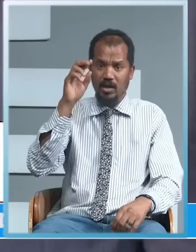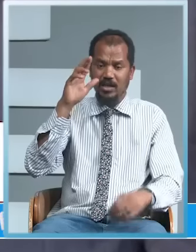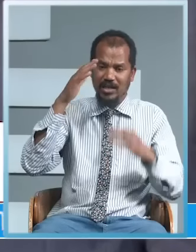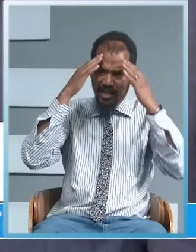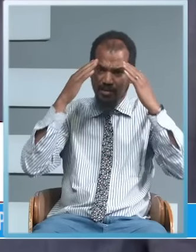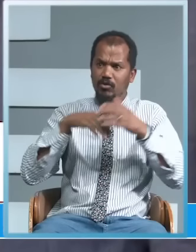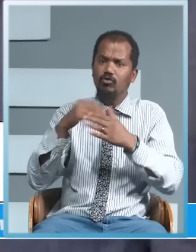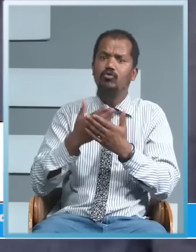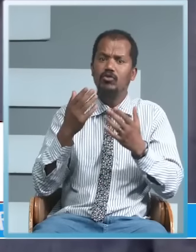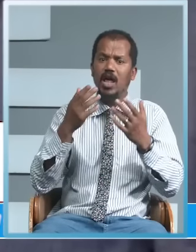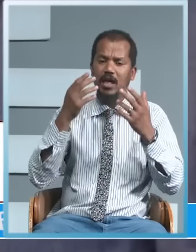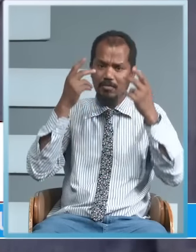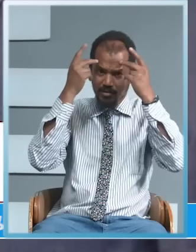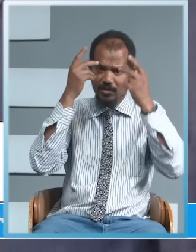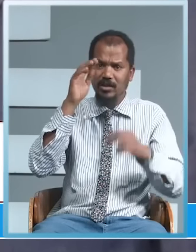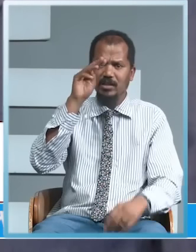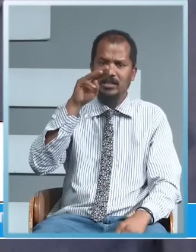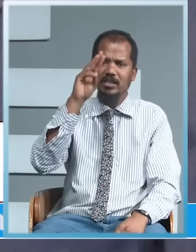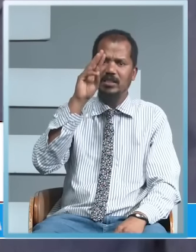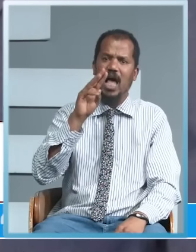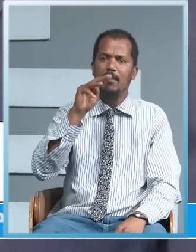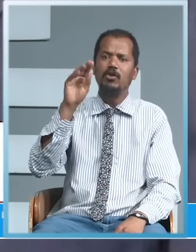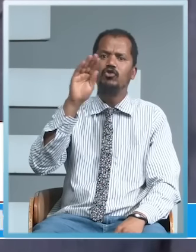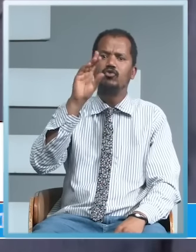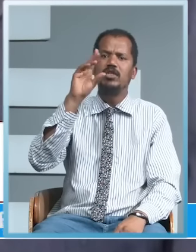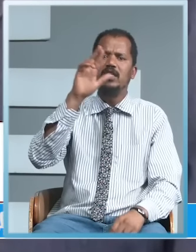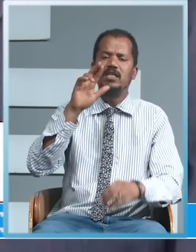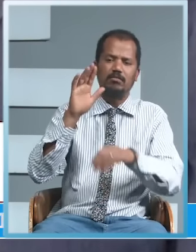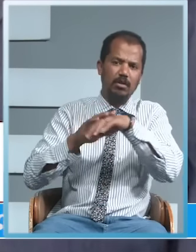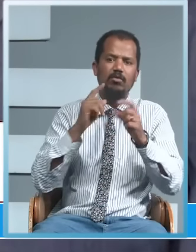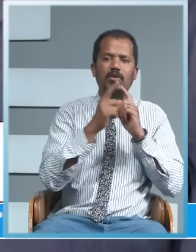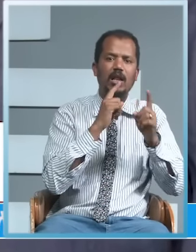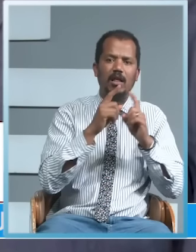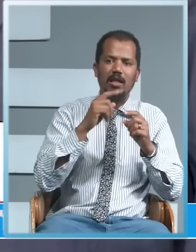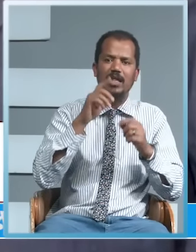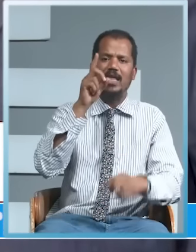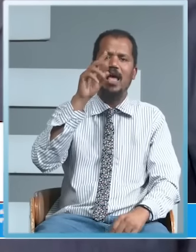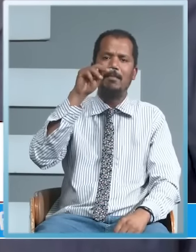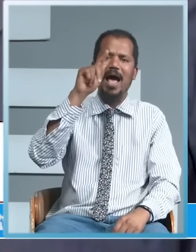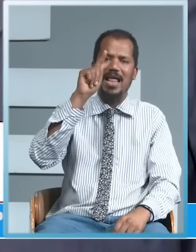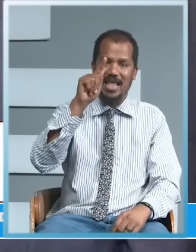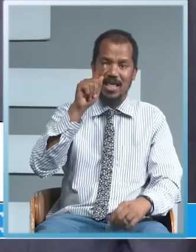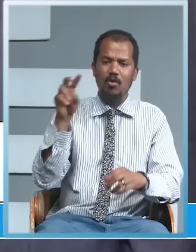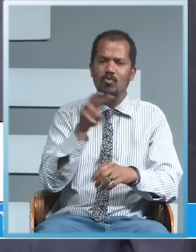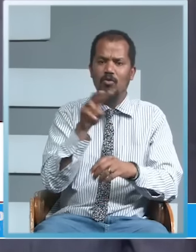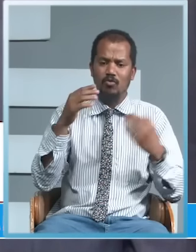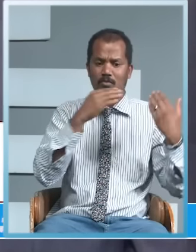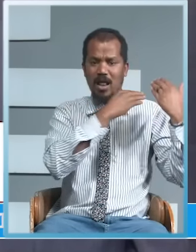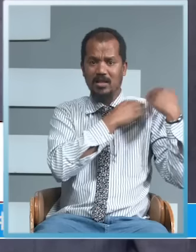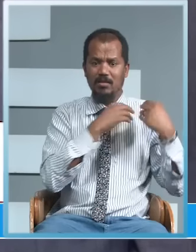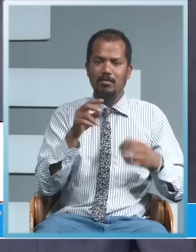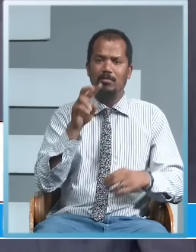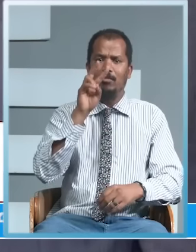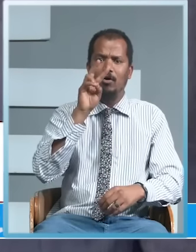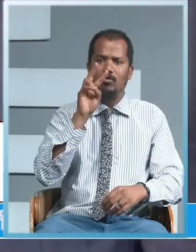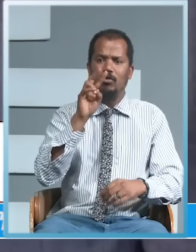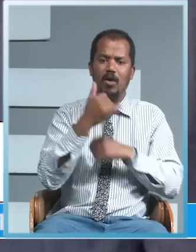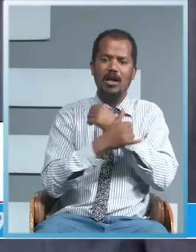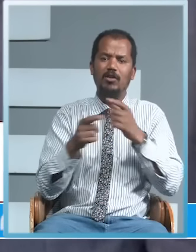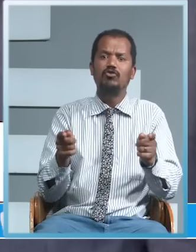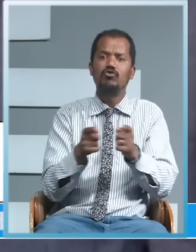የውጭ ጉዳይ ሚኒስትር ሳሚ ሽኩሪን ተቀብለው አነጋግረዋል። የኤርትራ የማስታወቂያ ሚኒስትር የማነ ገብረ መስቀል ሁለቱ ባለስልጣናት በሁለቱ